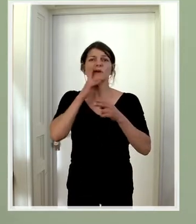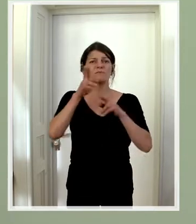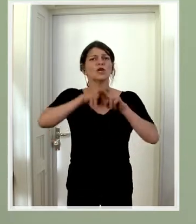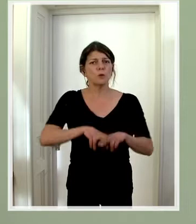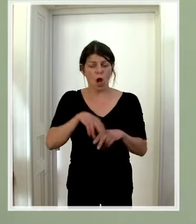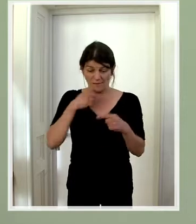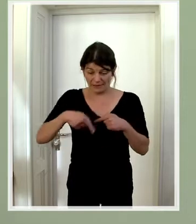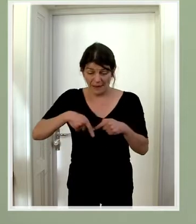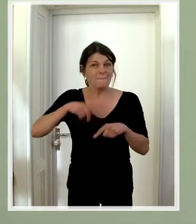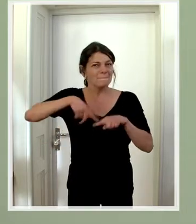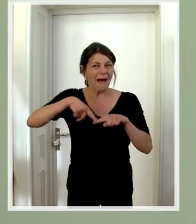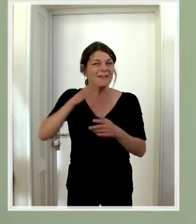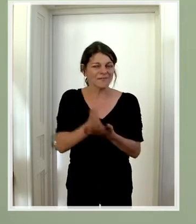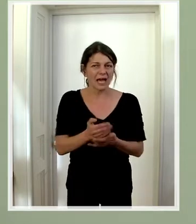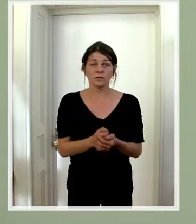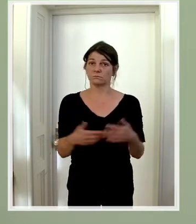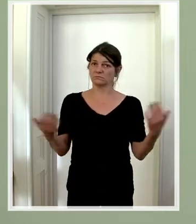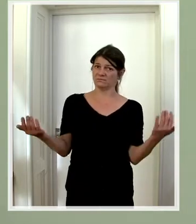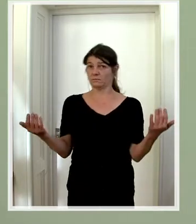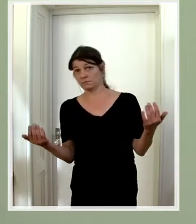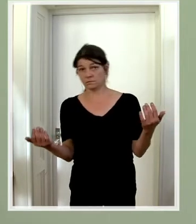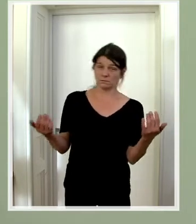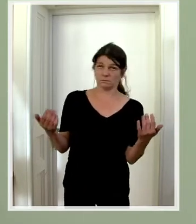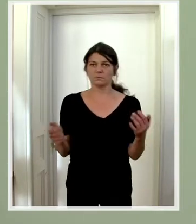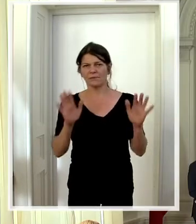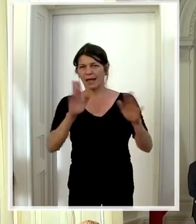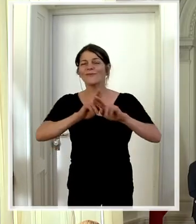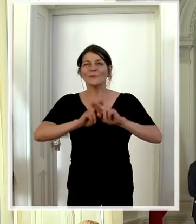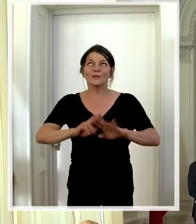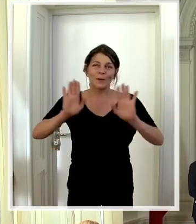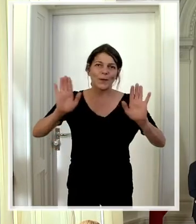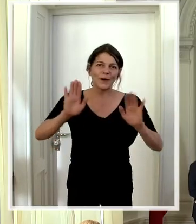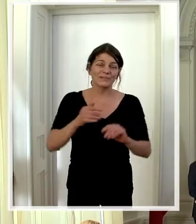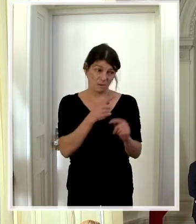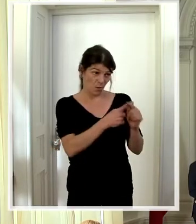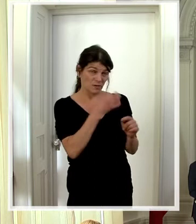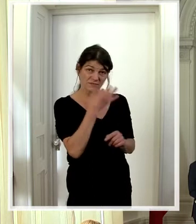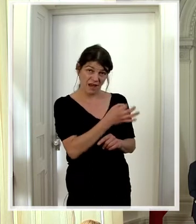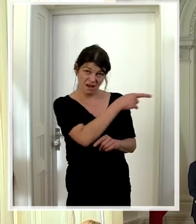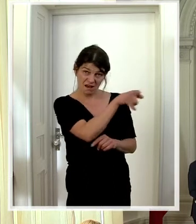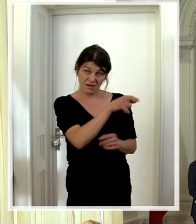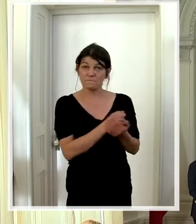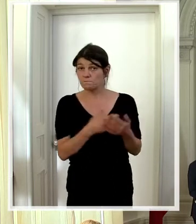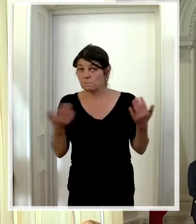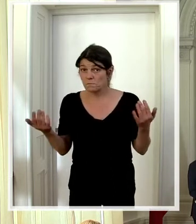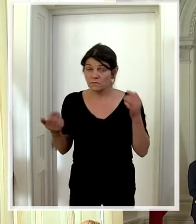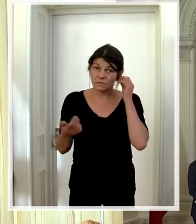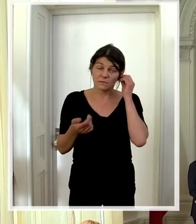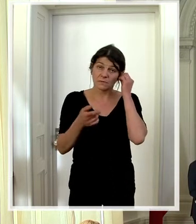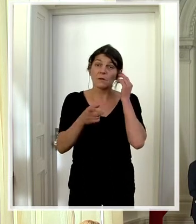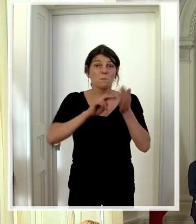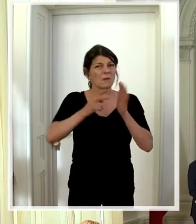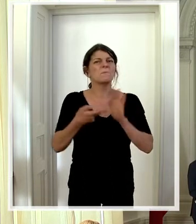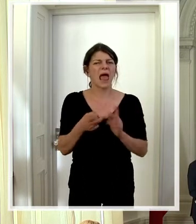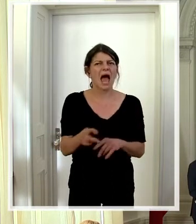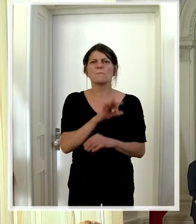die demnächst dann fertig werden. Also versprochen ist wenn ich vielleicht pro Seite frage, der Plan ist, dass